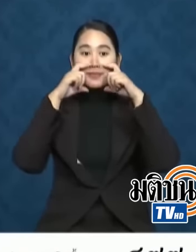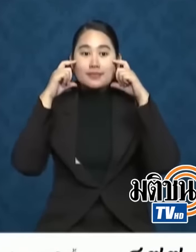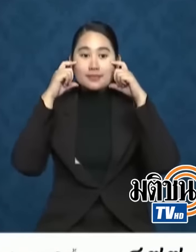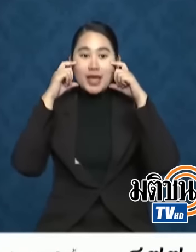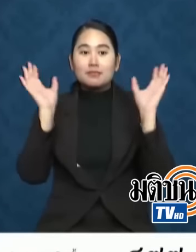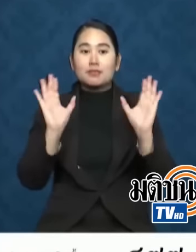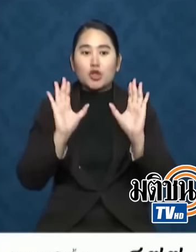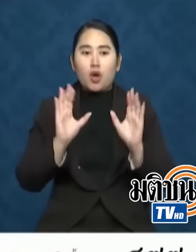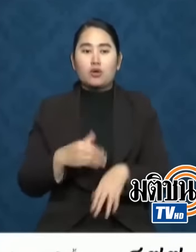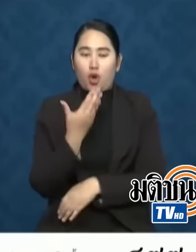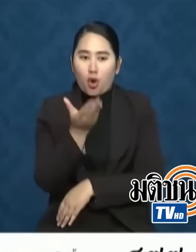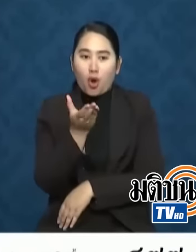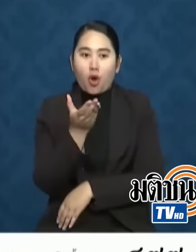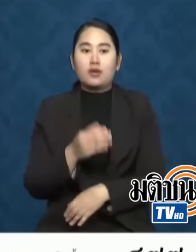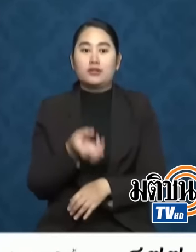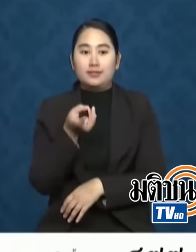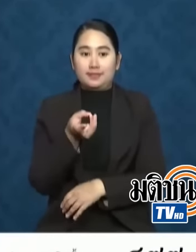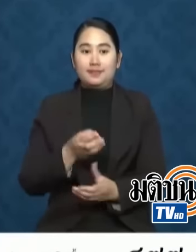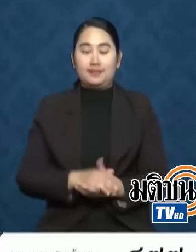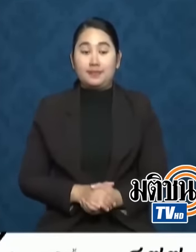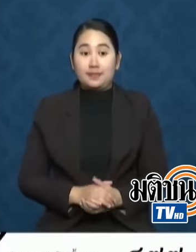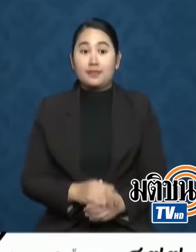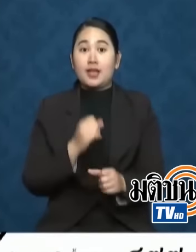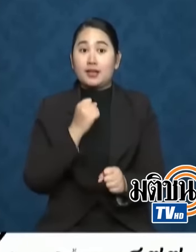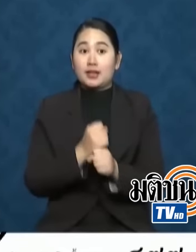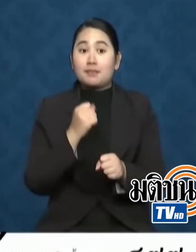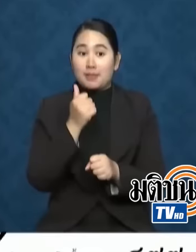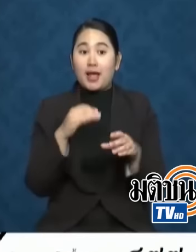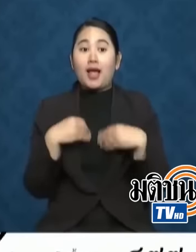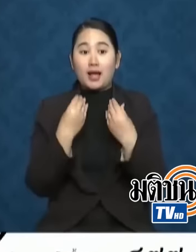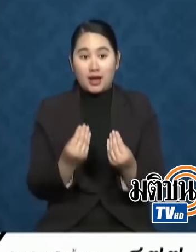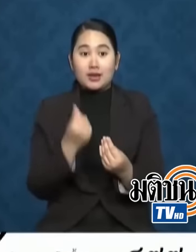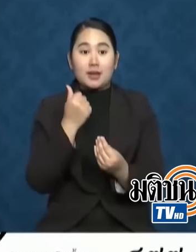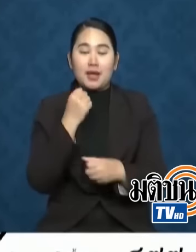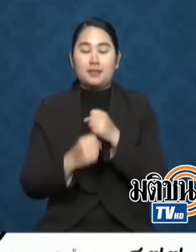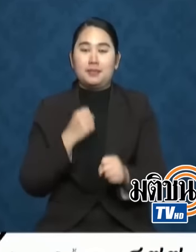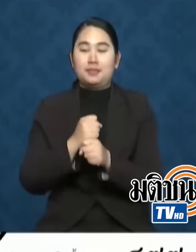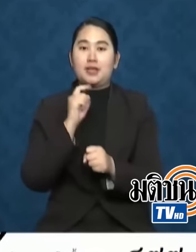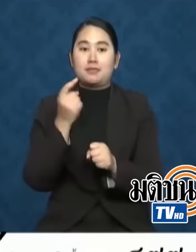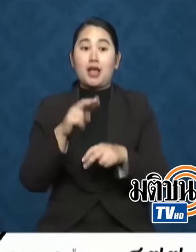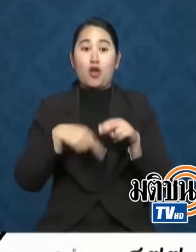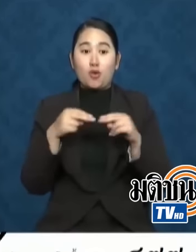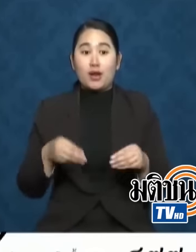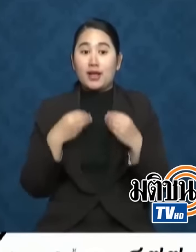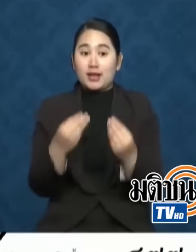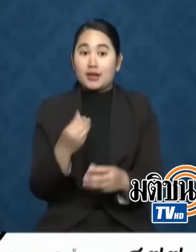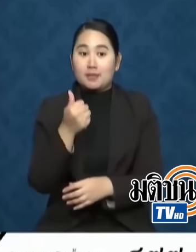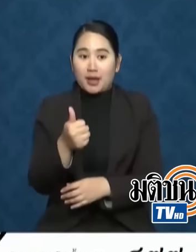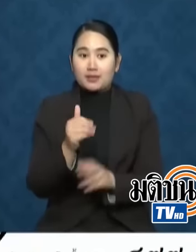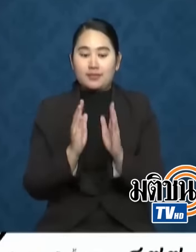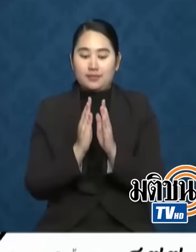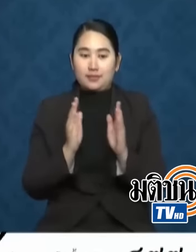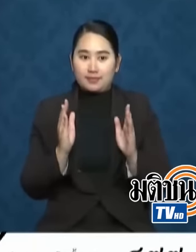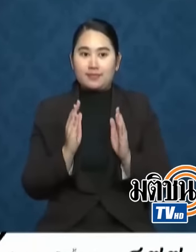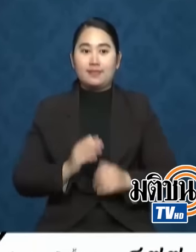ามัยขอแค่เท่านี้ท่านพอจะมอบให้ประชาชนเป็นของขวัญวันปีใหม่ได้ไหมครับขอบคุณท่านประ